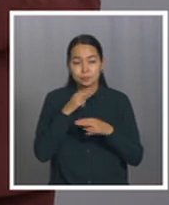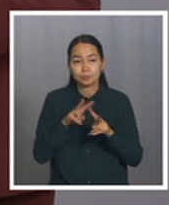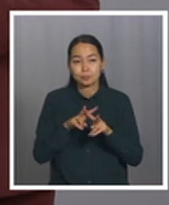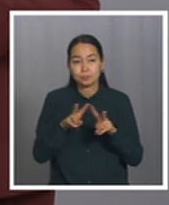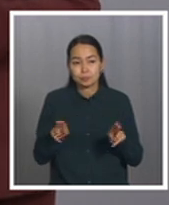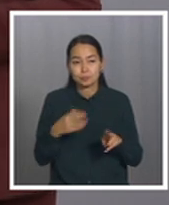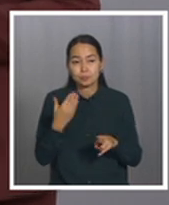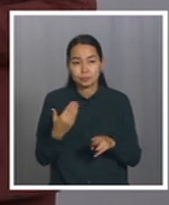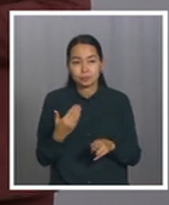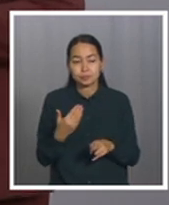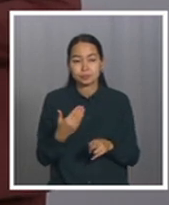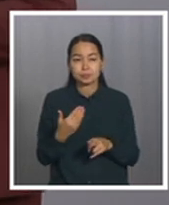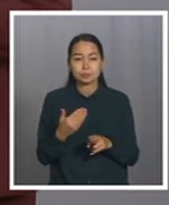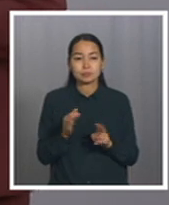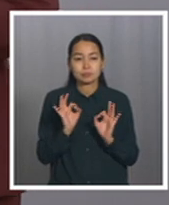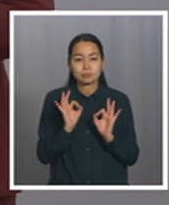жөн деп санаймын.